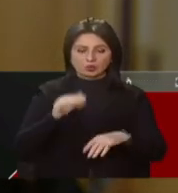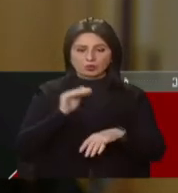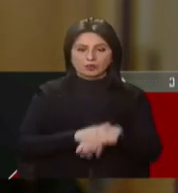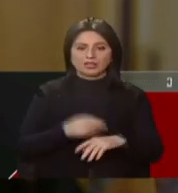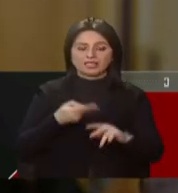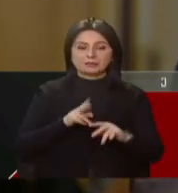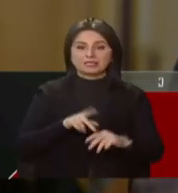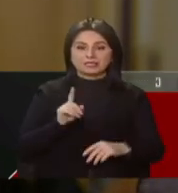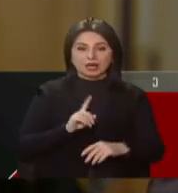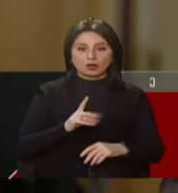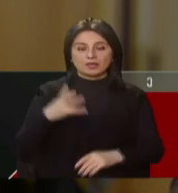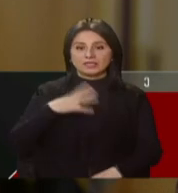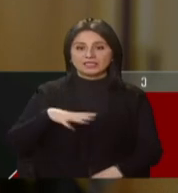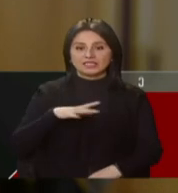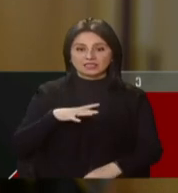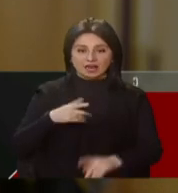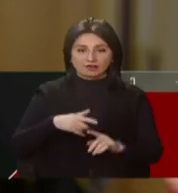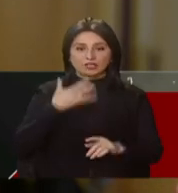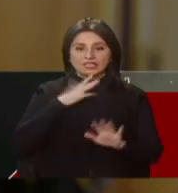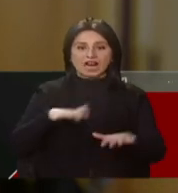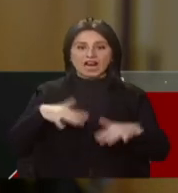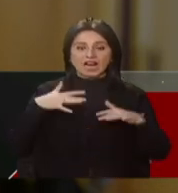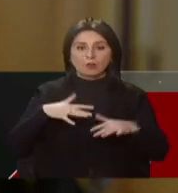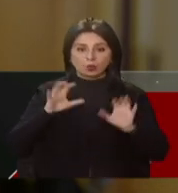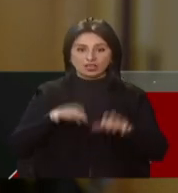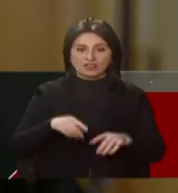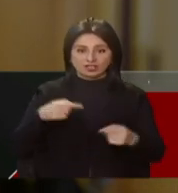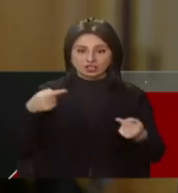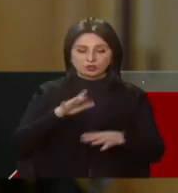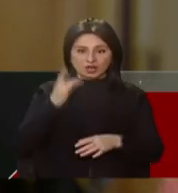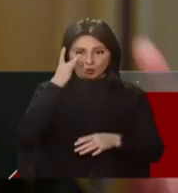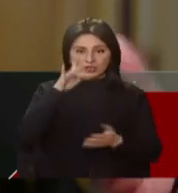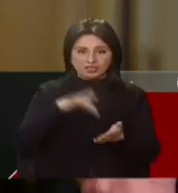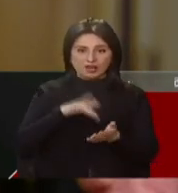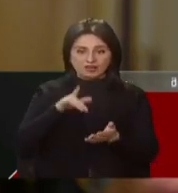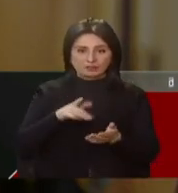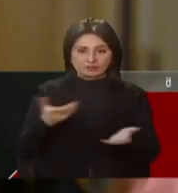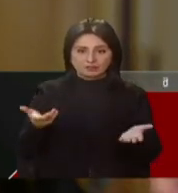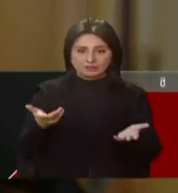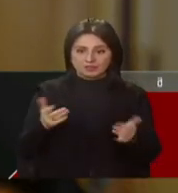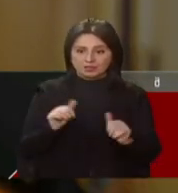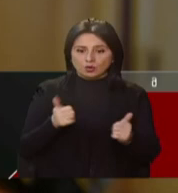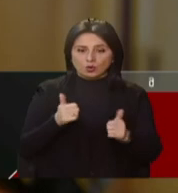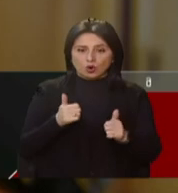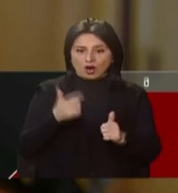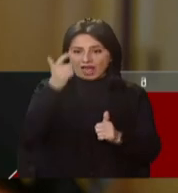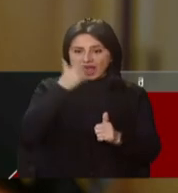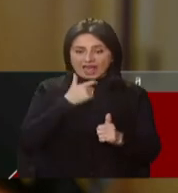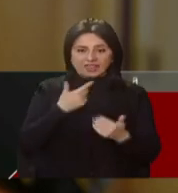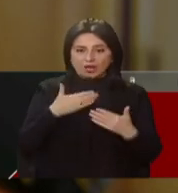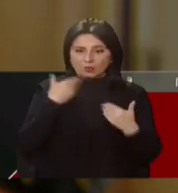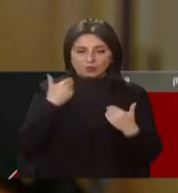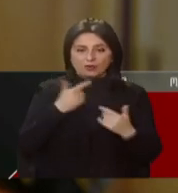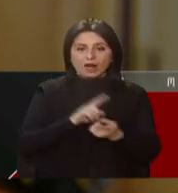რომ საკრებულოს თავმჯდომარე არამსთუ შეუფერებლად და როგორ ამორალურად და არ ვიცი ყოველგვარი ეთიკის მიღმა